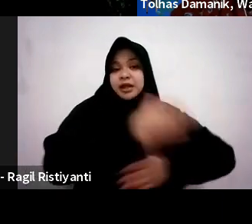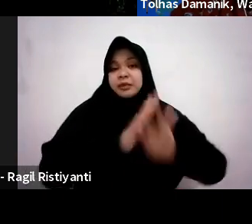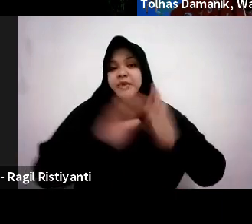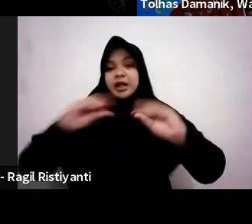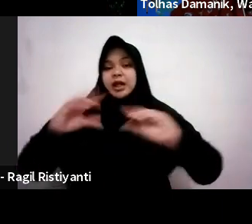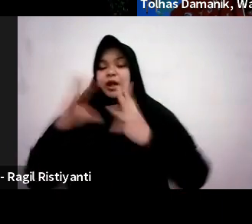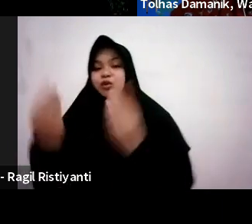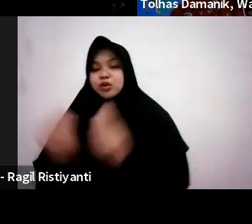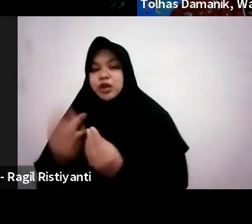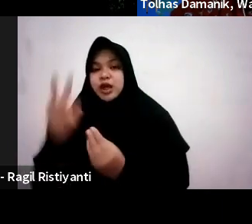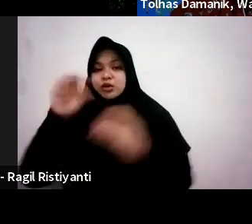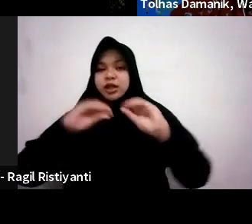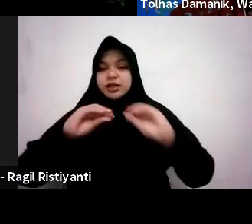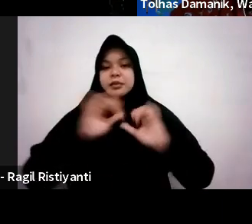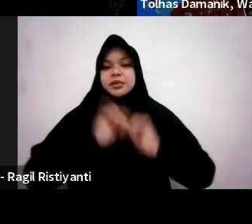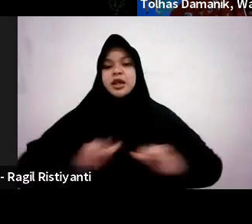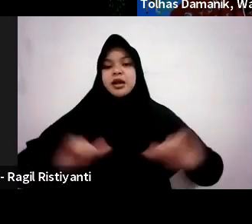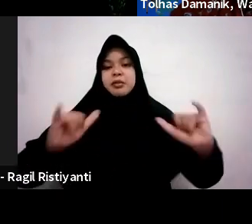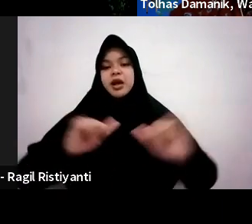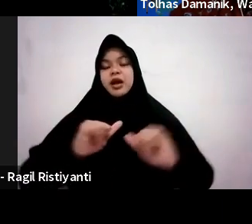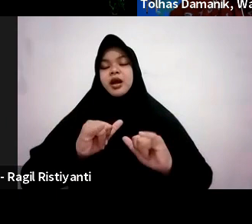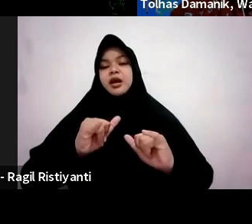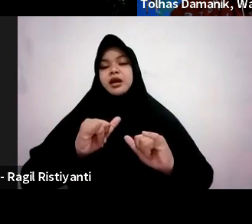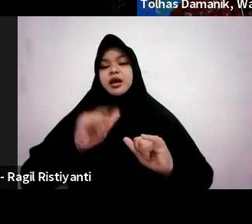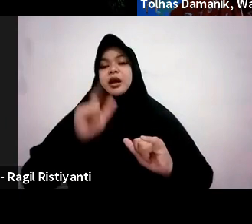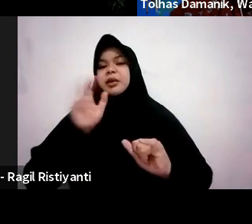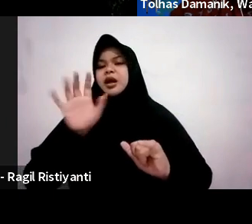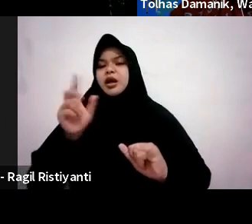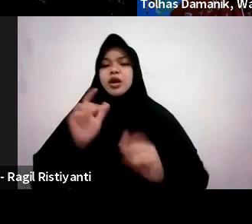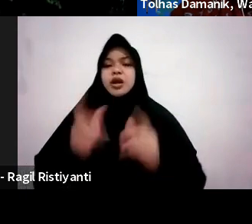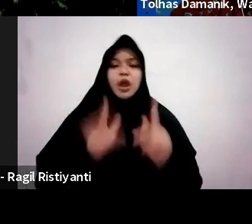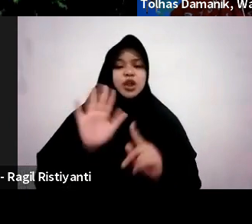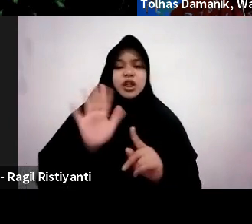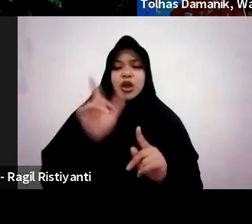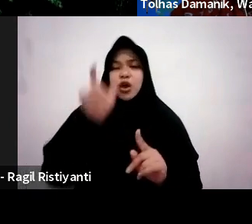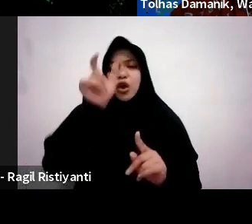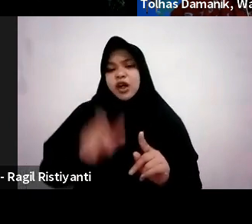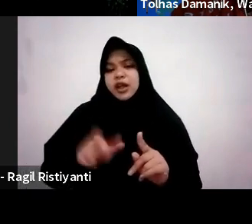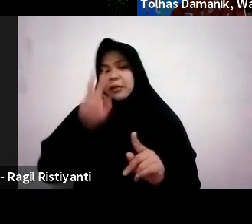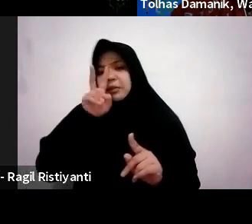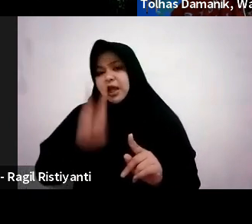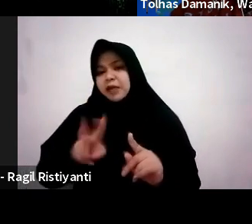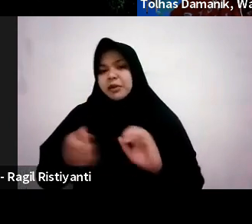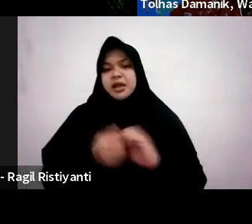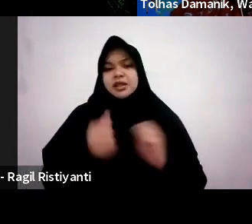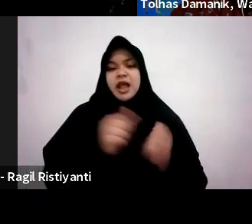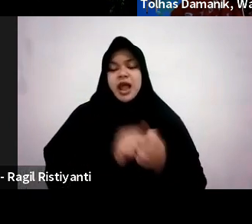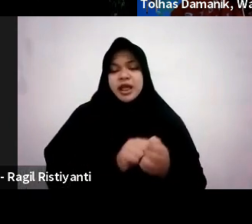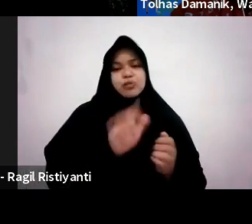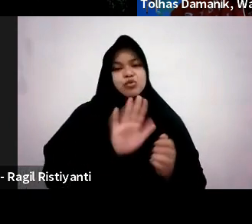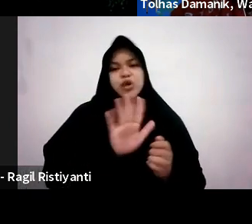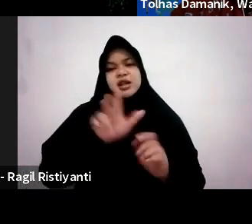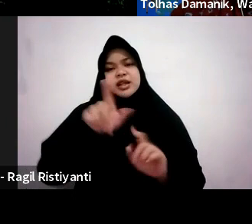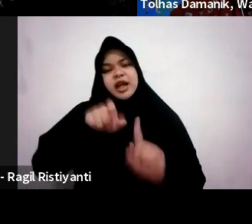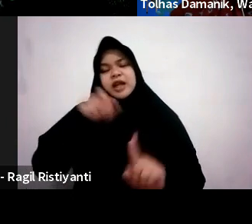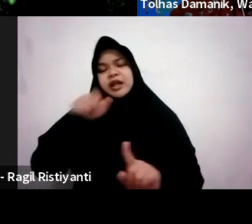itu karena kalau tidak orang tetap akan melihat disabilitas sebagai permasalahan dari orangnya dan bukan dari lingkungannya sementara pendidikan